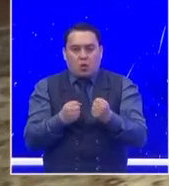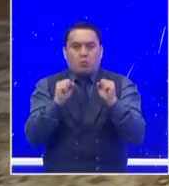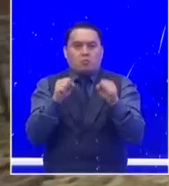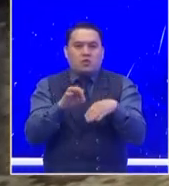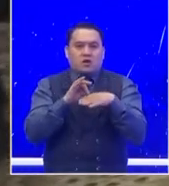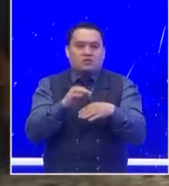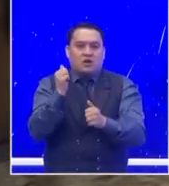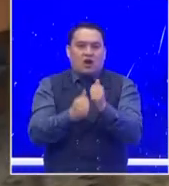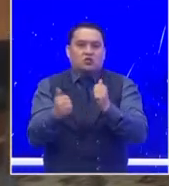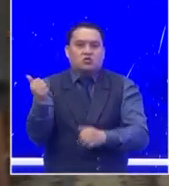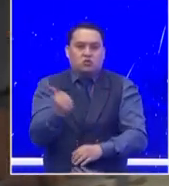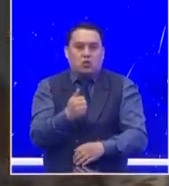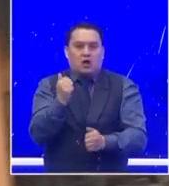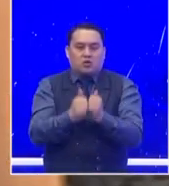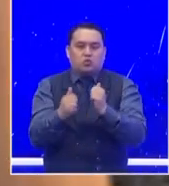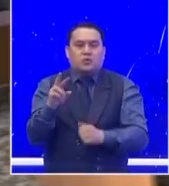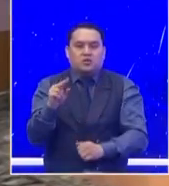проводиться еженедельно, каждую пятницу.